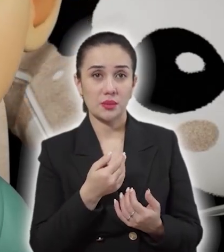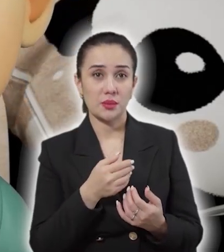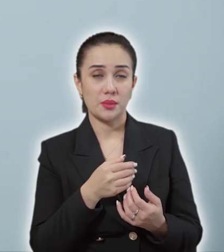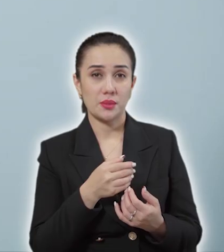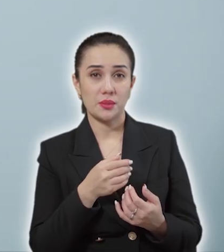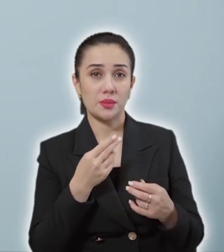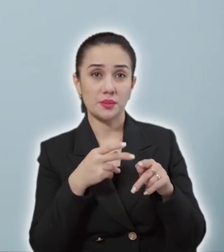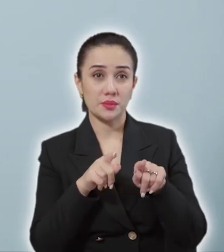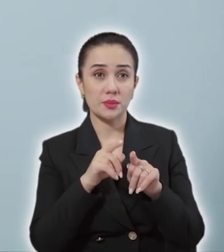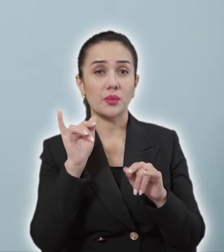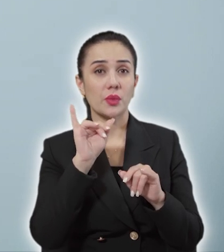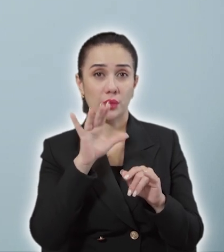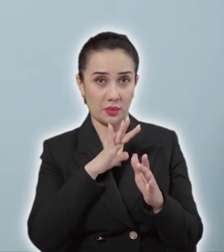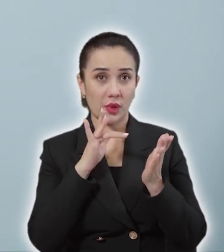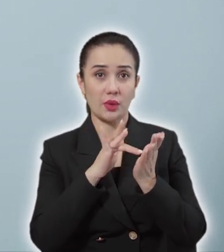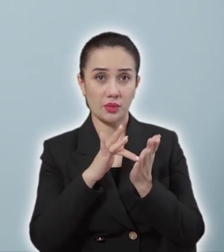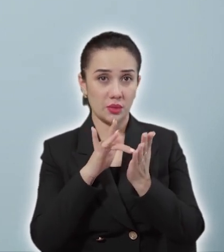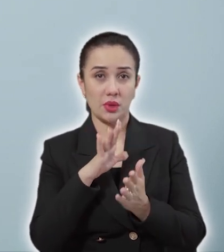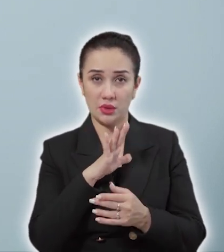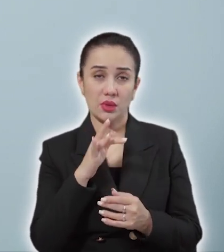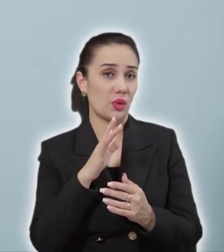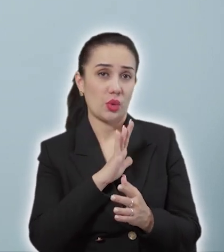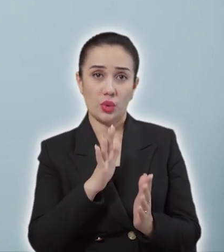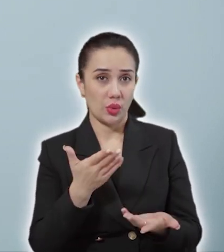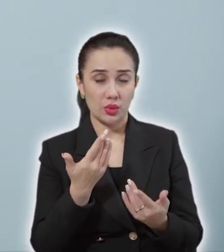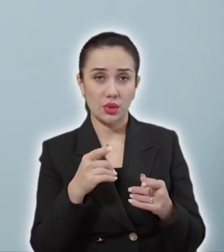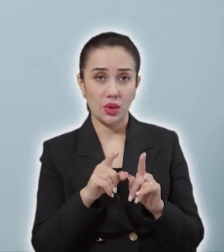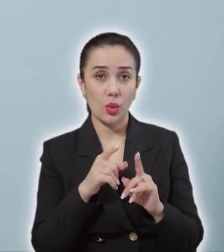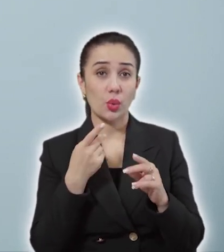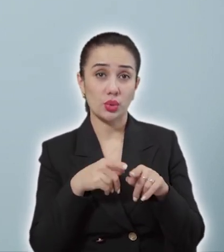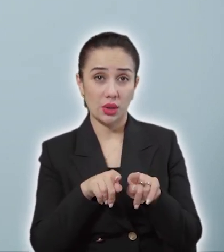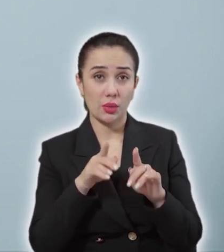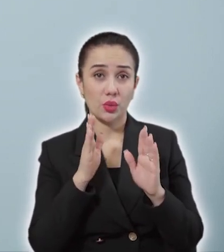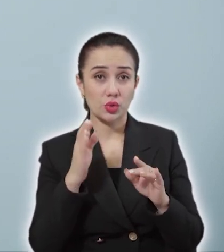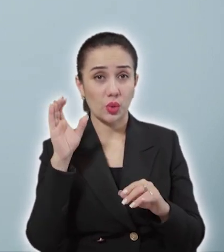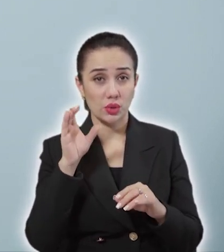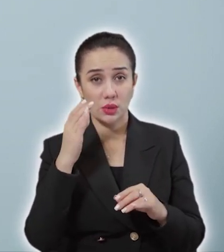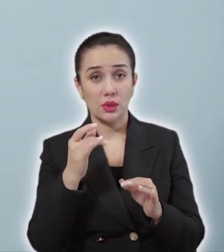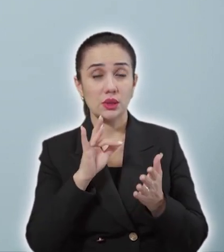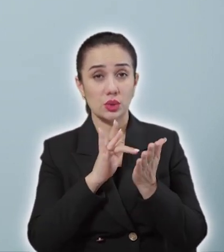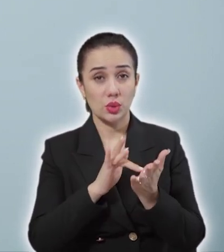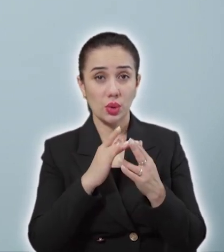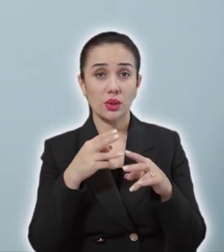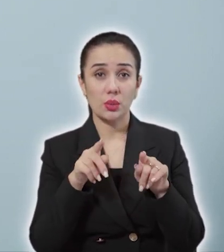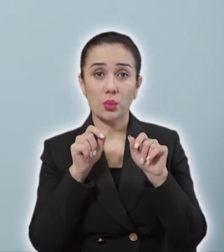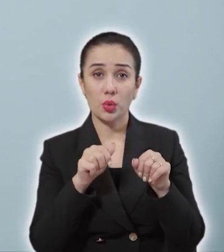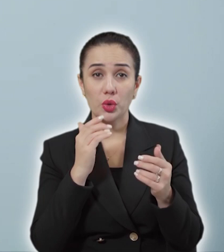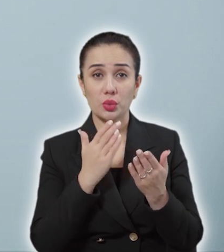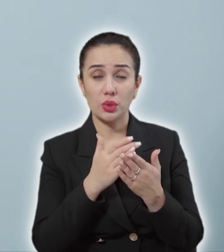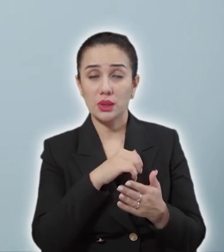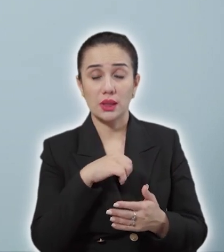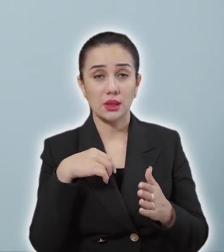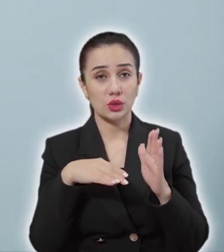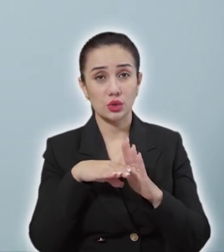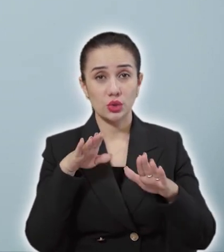ko'rmadim. O'zi birorta joyga sayohat qilganmisan? Yo'q. Unday bo'lsa, men senga O'zbekistonda sayohat